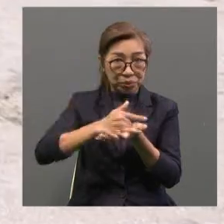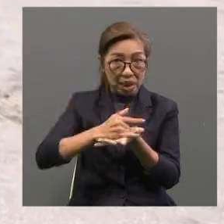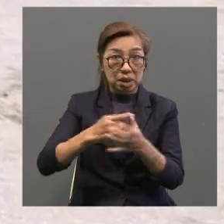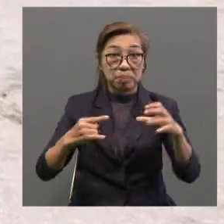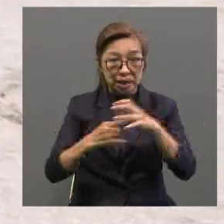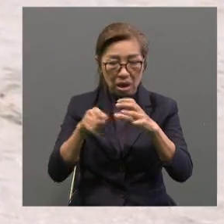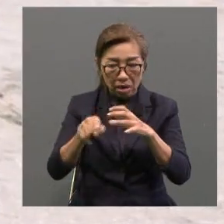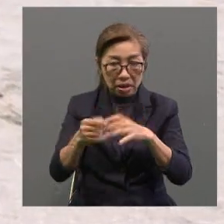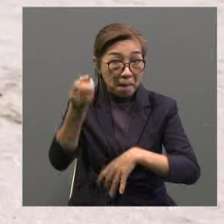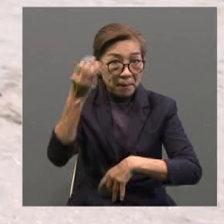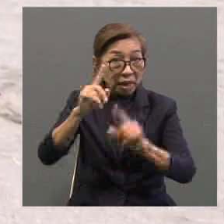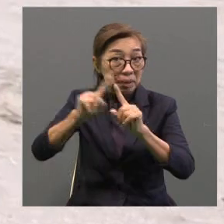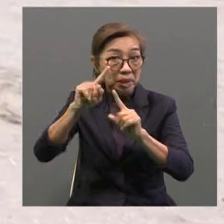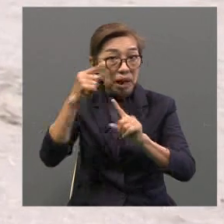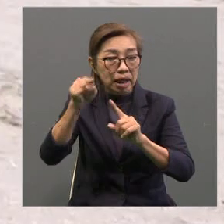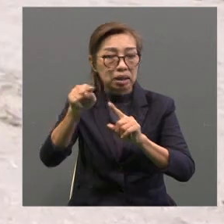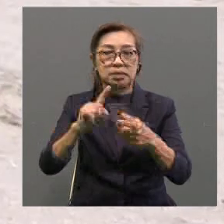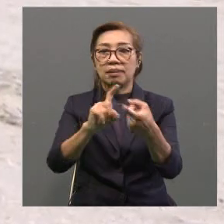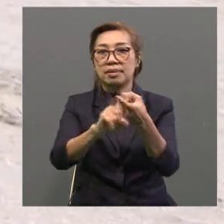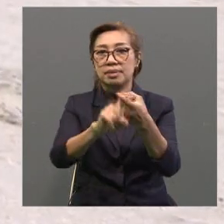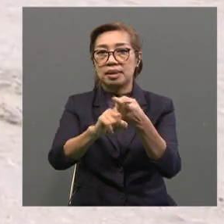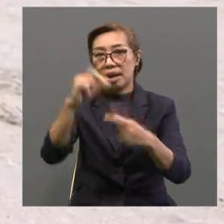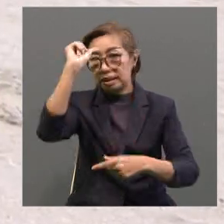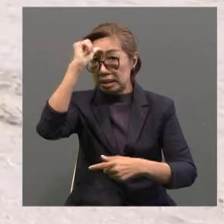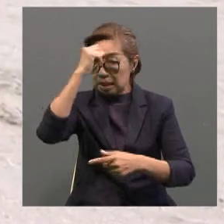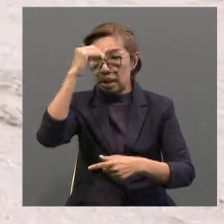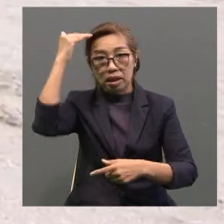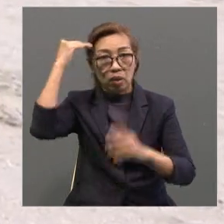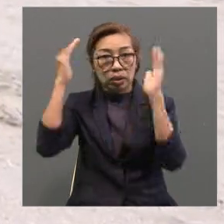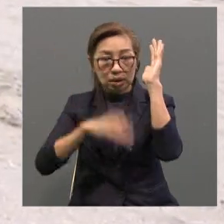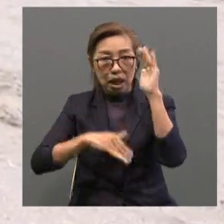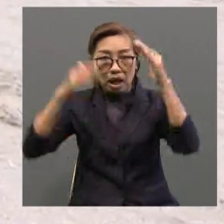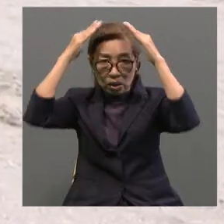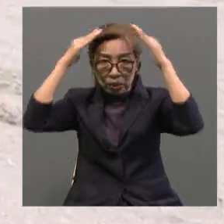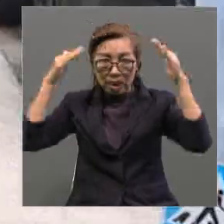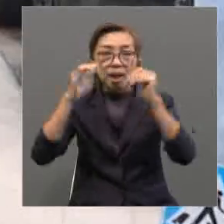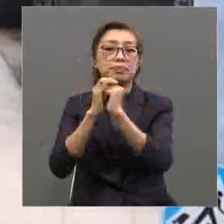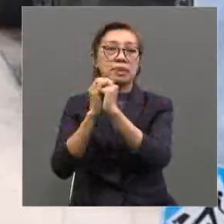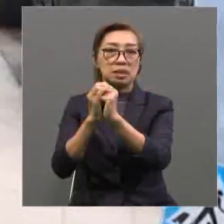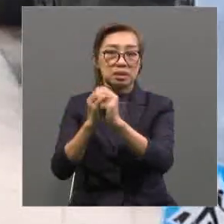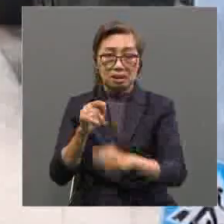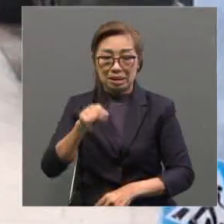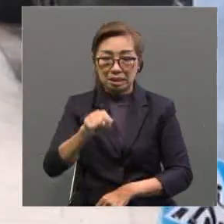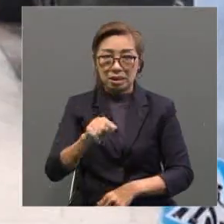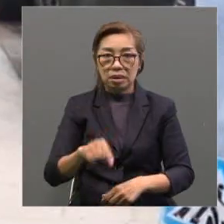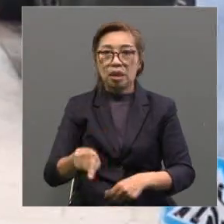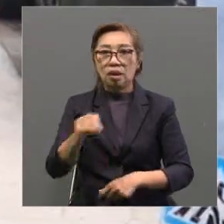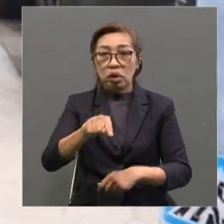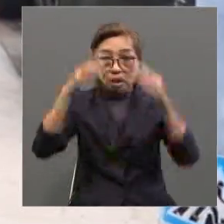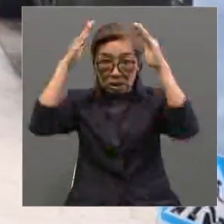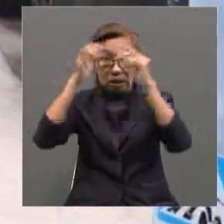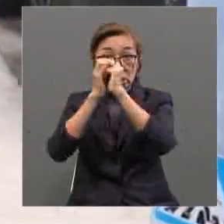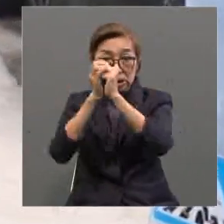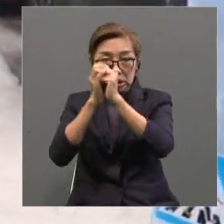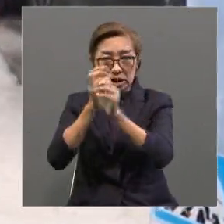าเนี่ยเป็นอันดับต้นๆเลยก็คือมาจากรัสเซียอินเดียเกาหลีใต้เวียดนามและจีนซึ่งตัวเลขนักท่องเที่ยวจีนหลังจ